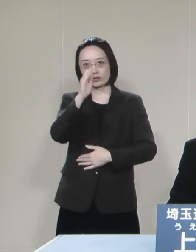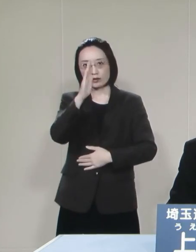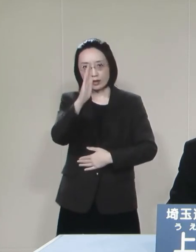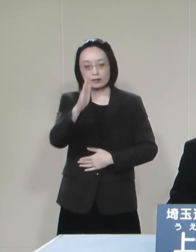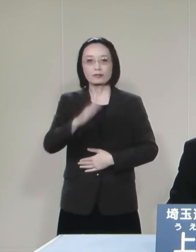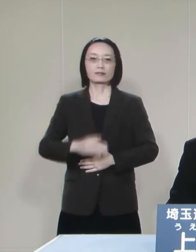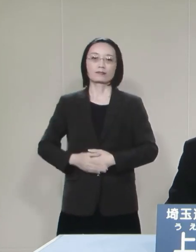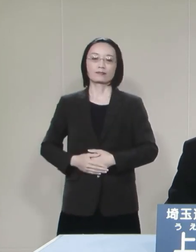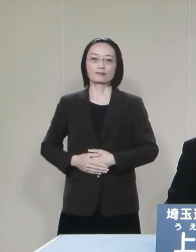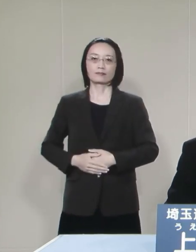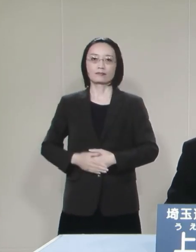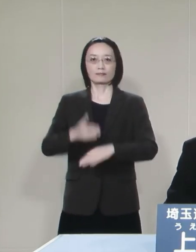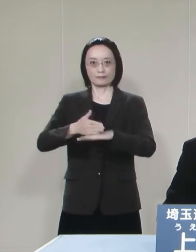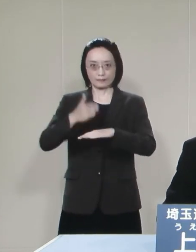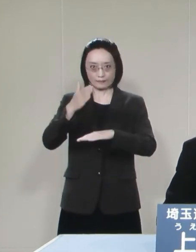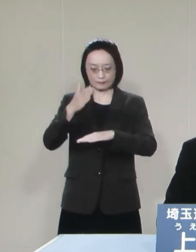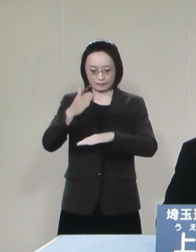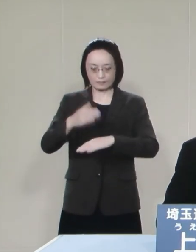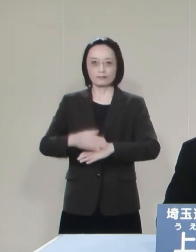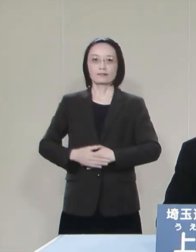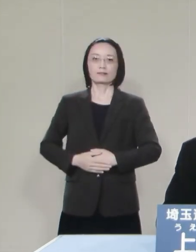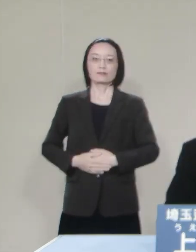お願い申し上げます。ありがとうございました。